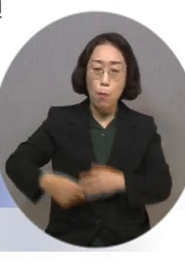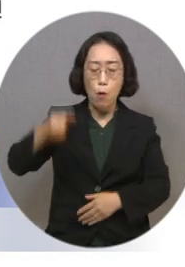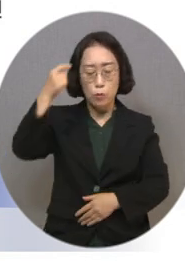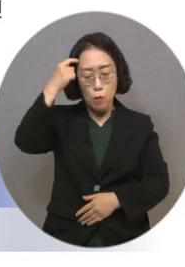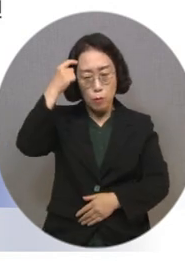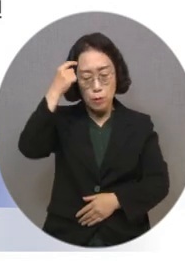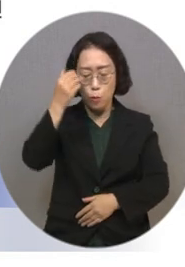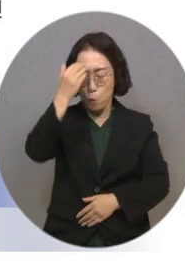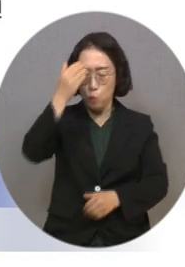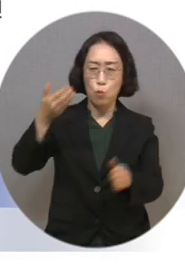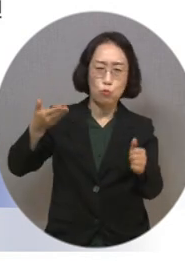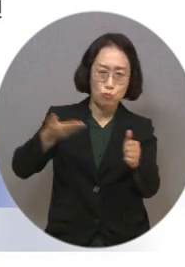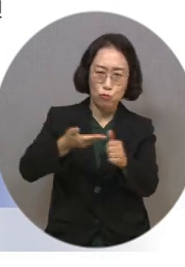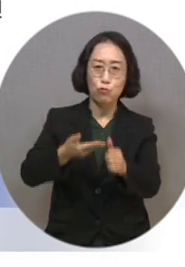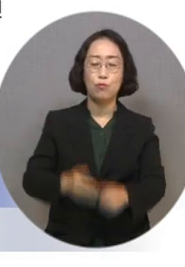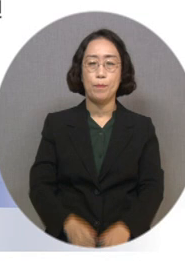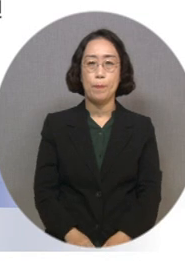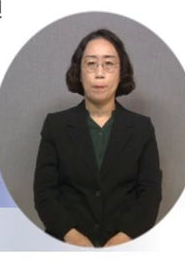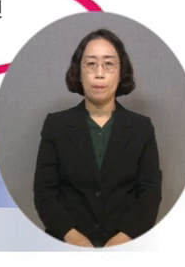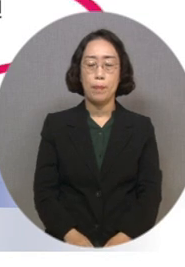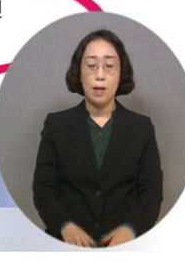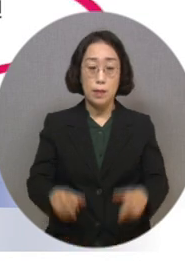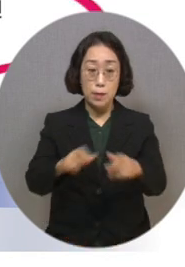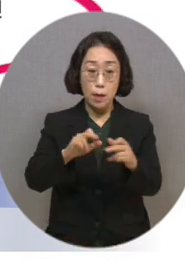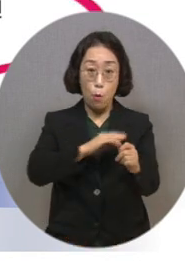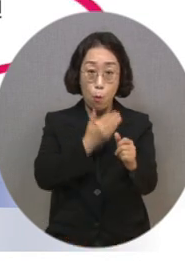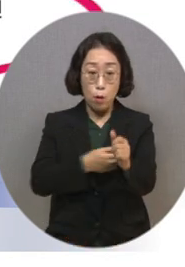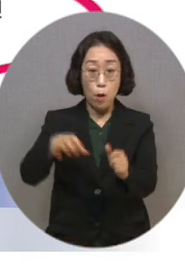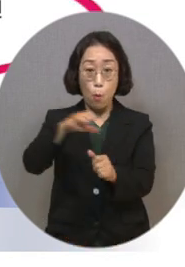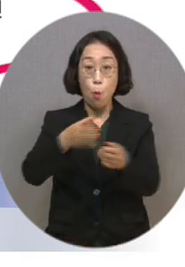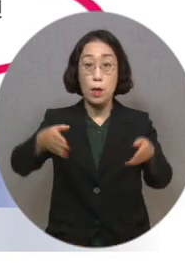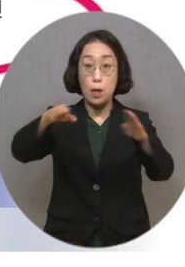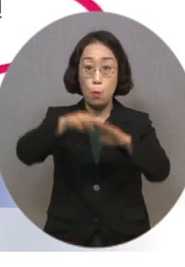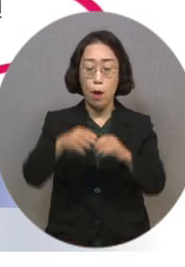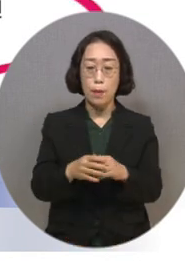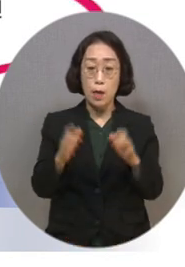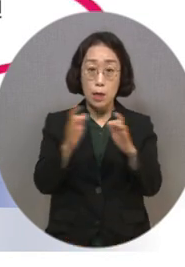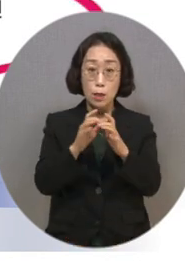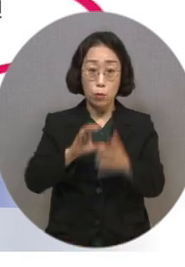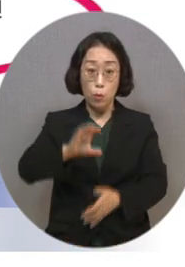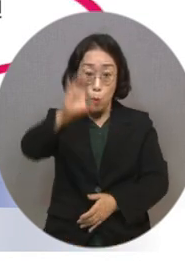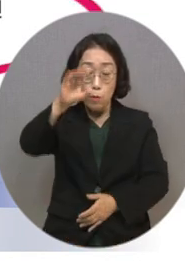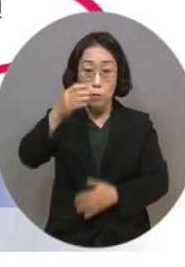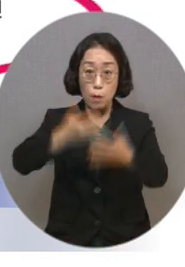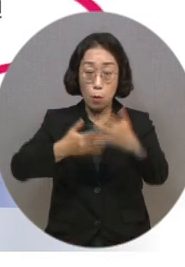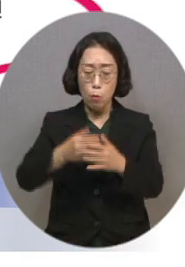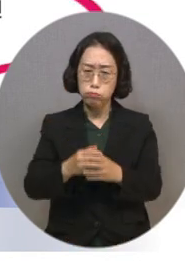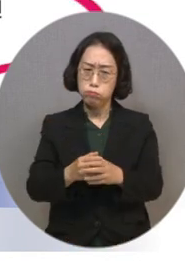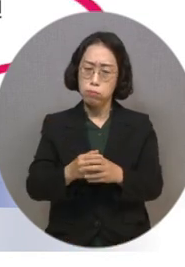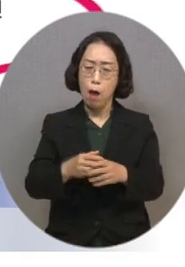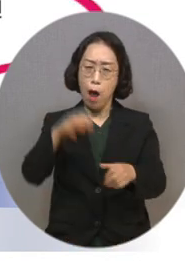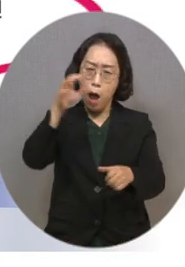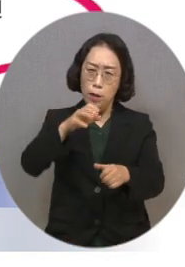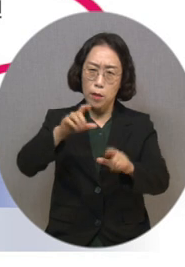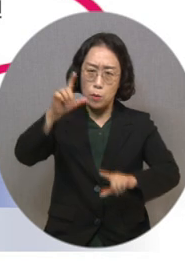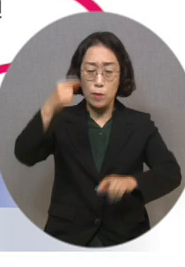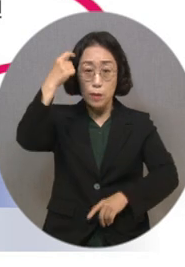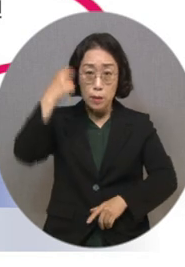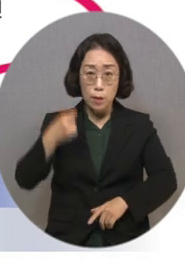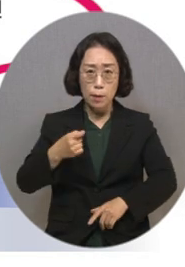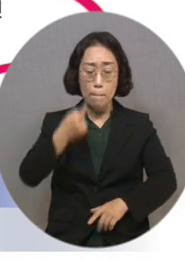것으로 확인됐습니다 장애인 권익 옹호 기관은 온라인상에 장애인 학대 의심 사례가 빈번이 이루지고